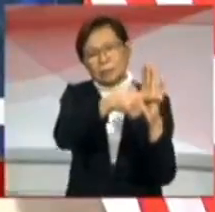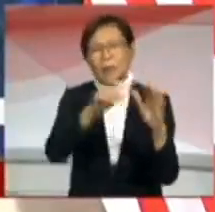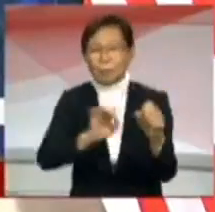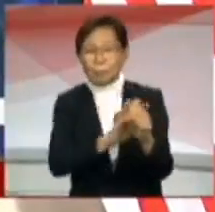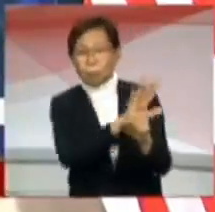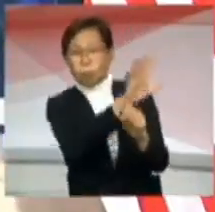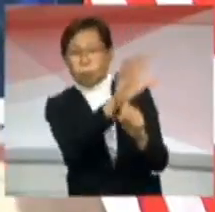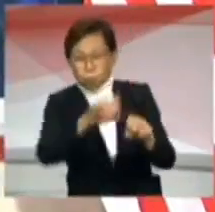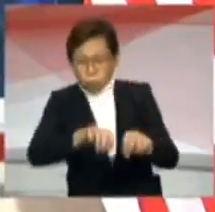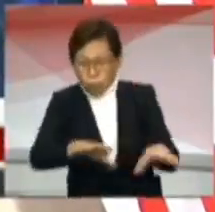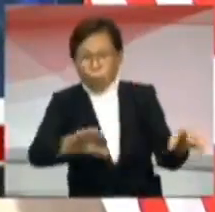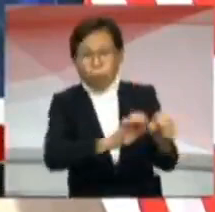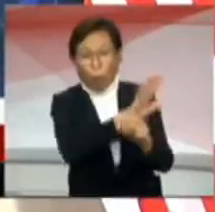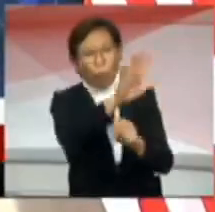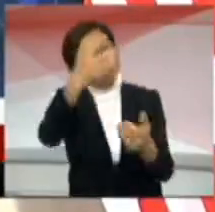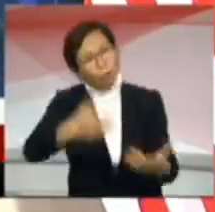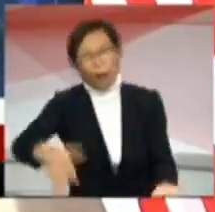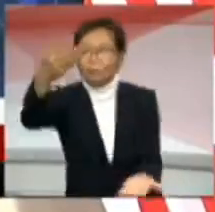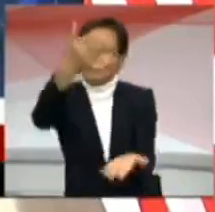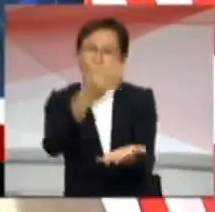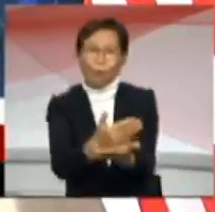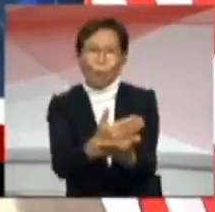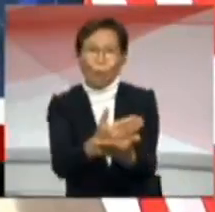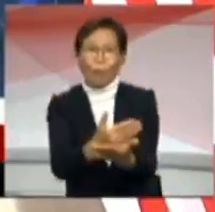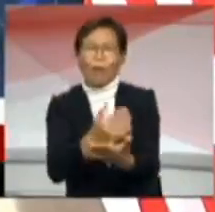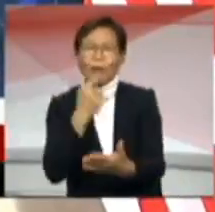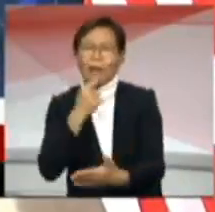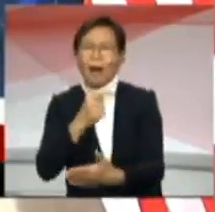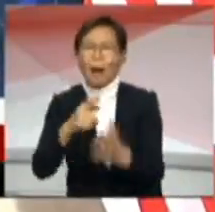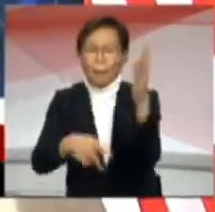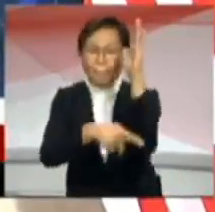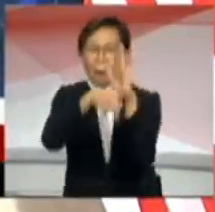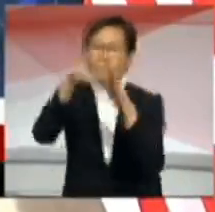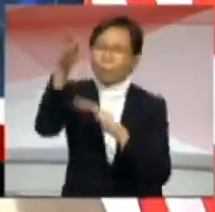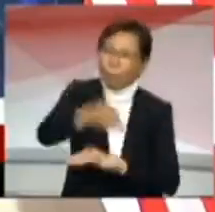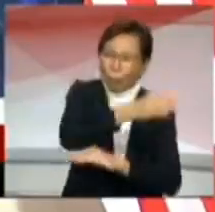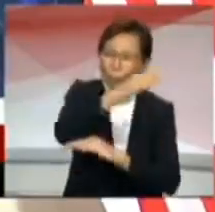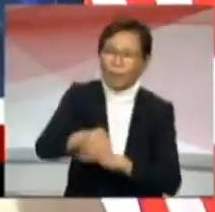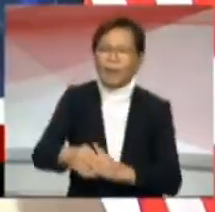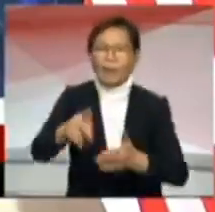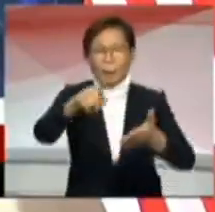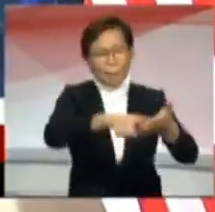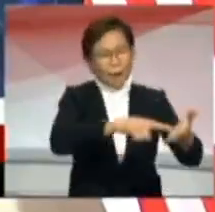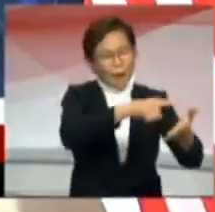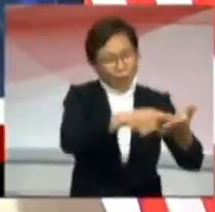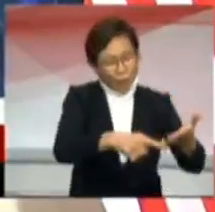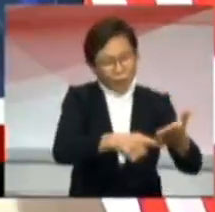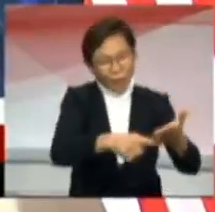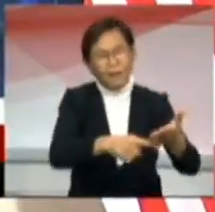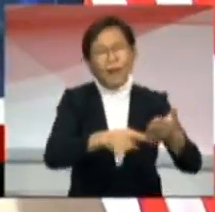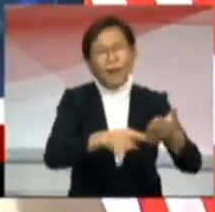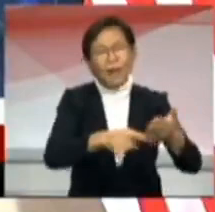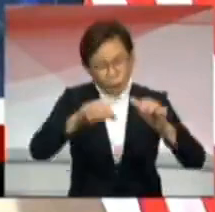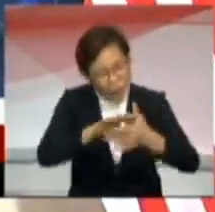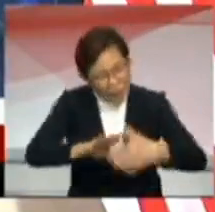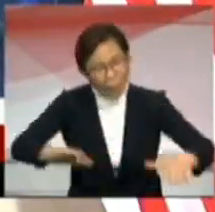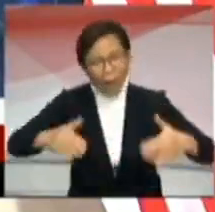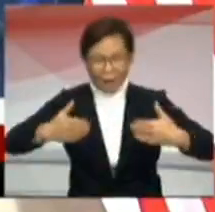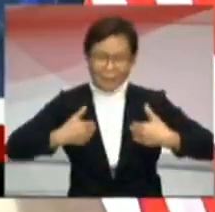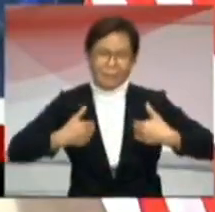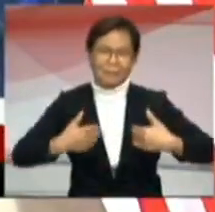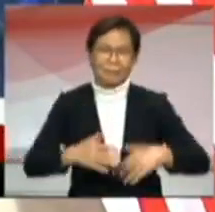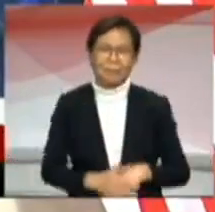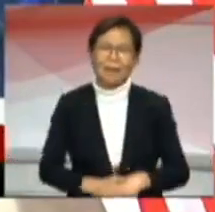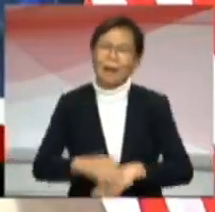Kobe 19 telah reda dan pilihan dari umum adalah selamat untuk diadakan Hai sebentar itu